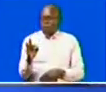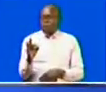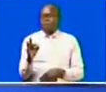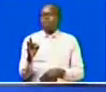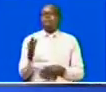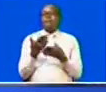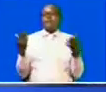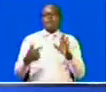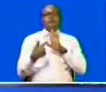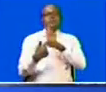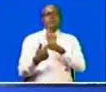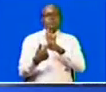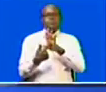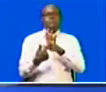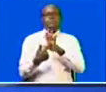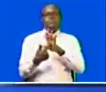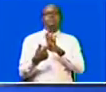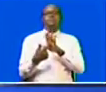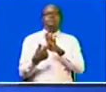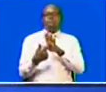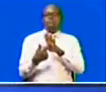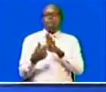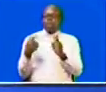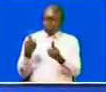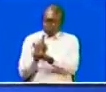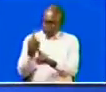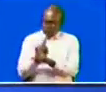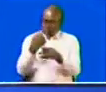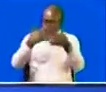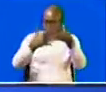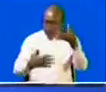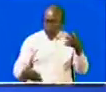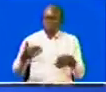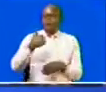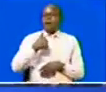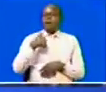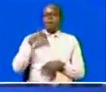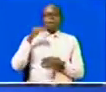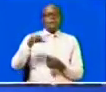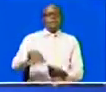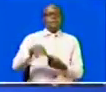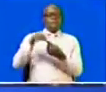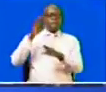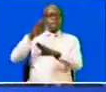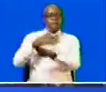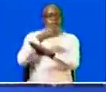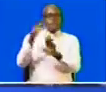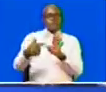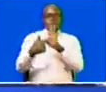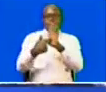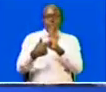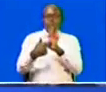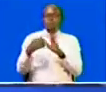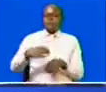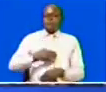fashion things to show. We have a lot of food displays. We have special songs, traditional songs to display. So for those